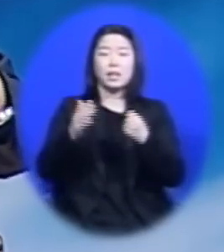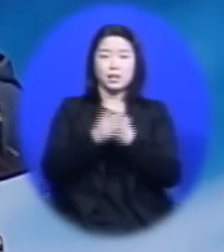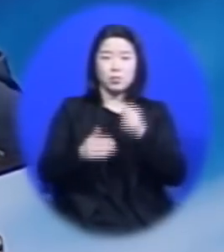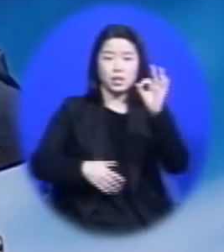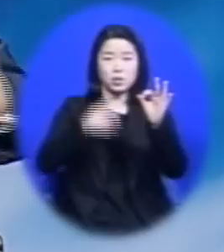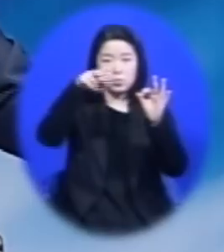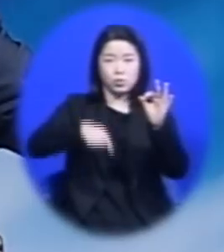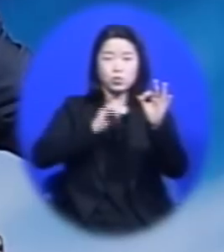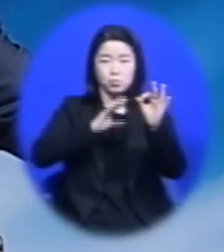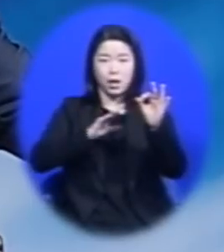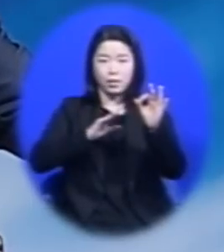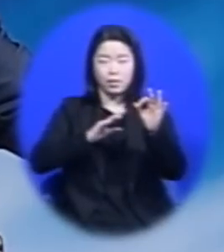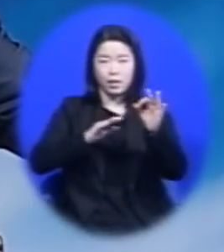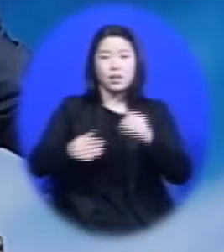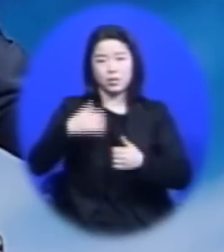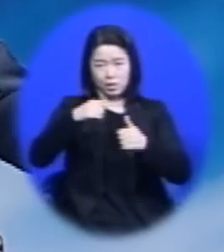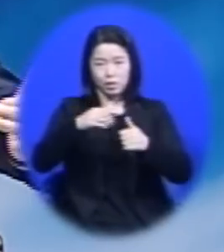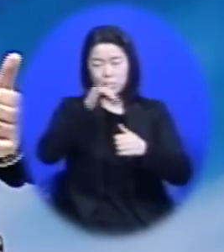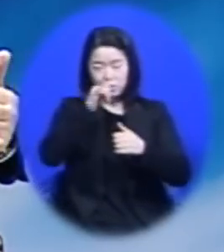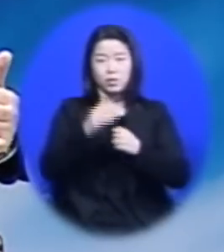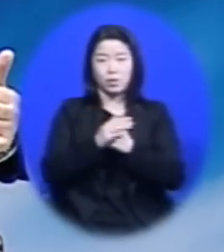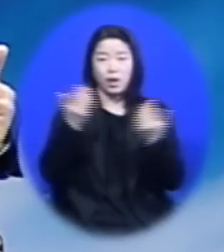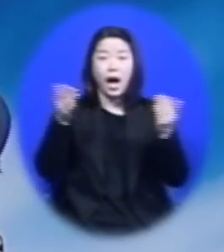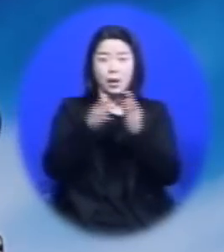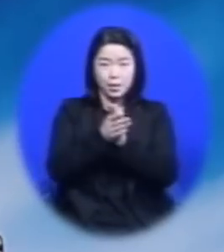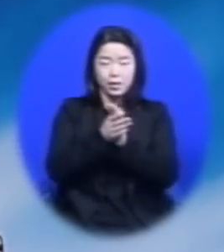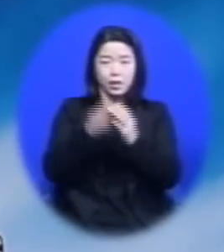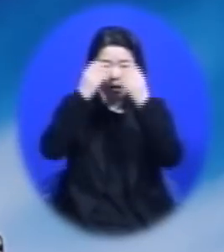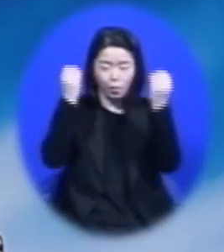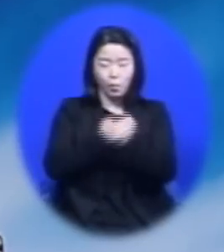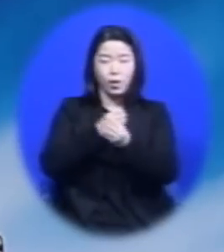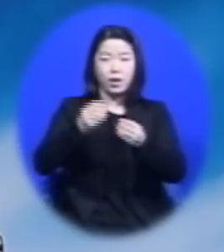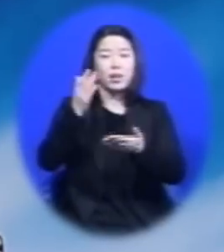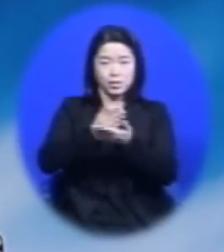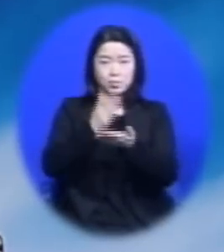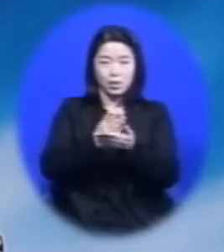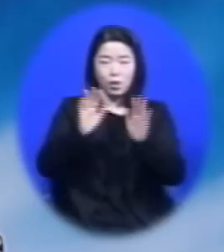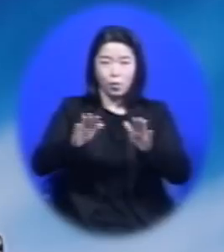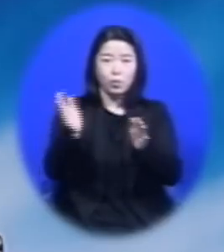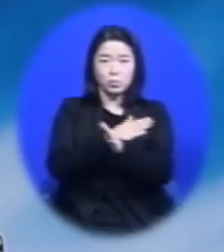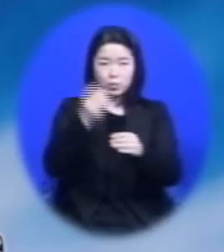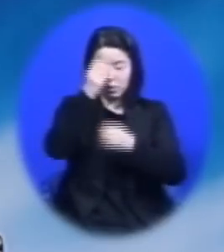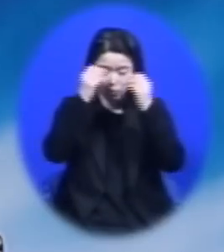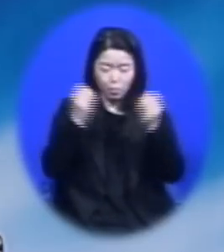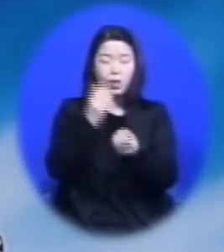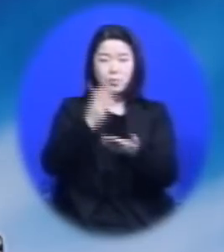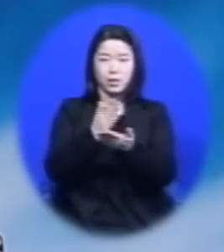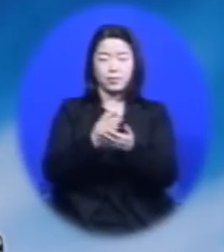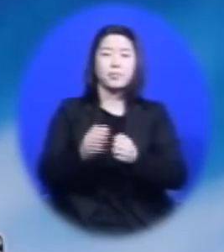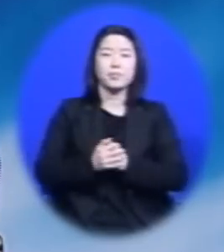주만 환영하는 거예요 아멘 오해 없으시기 바라 오늘 이후로 오해 없으시기 바랍니다